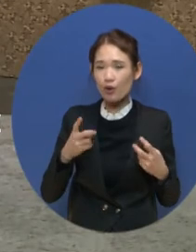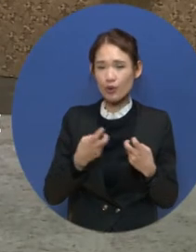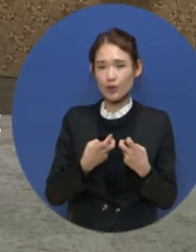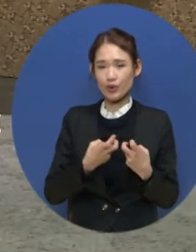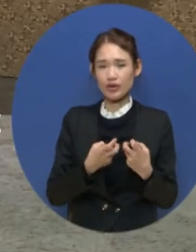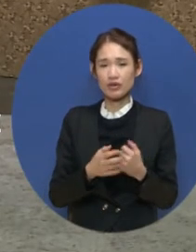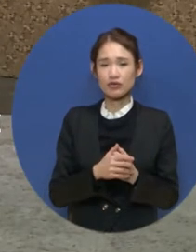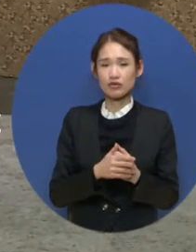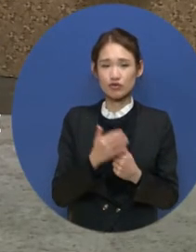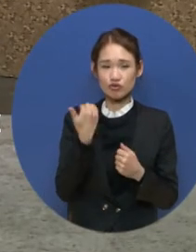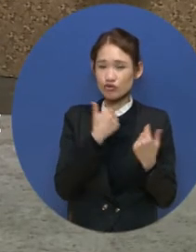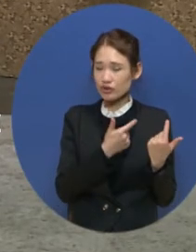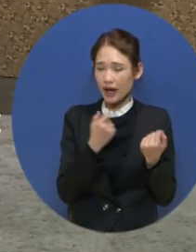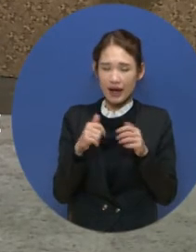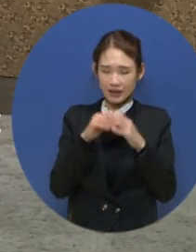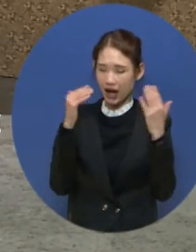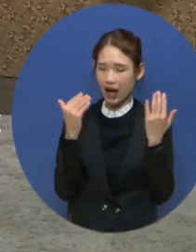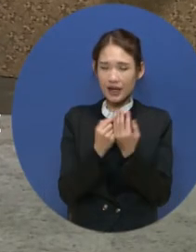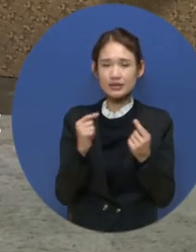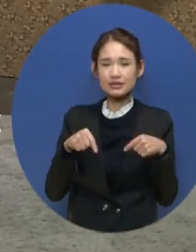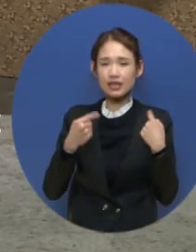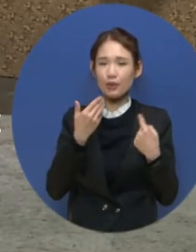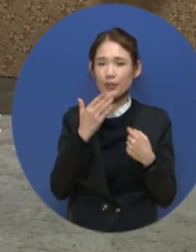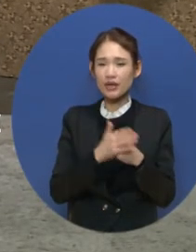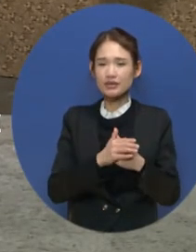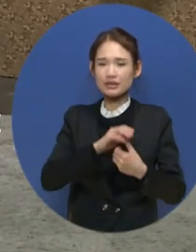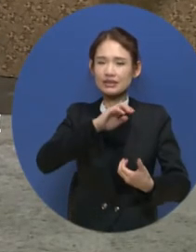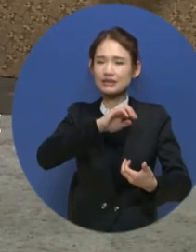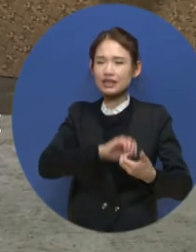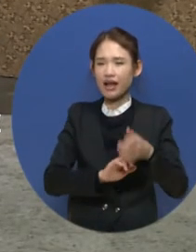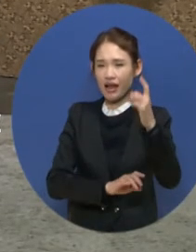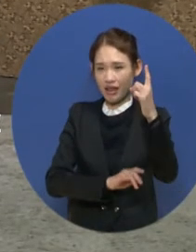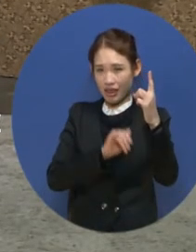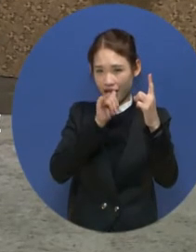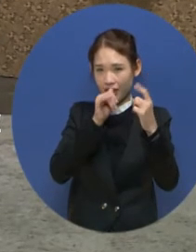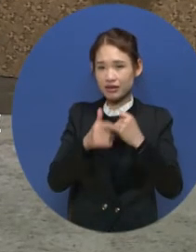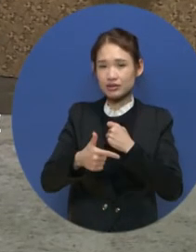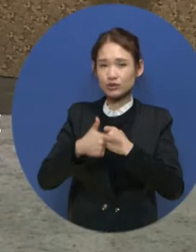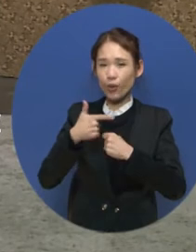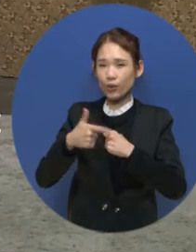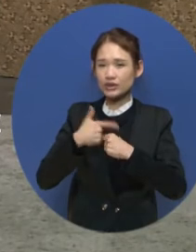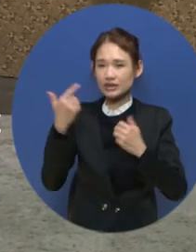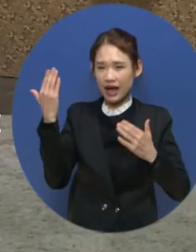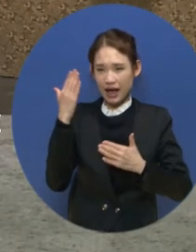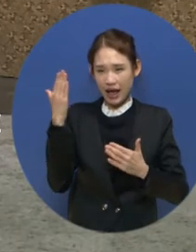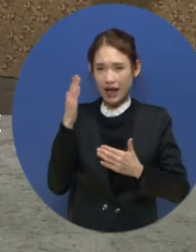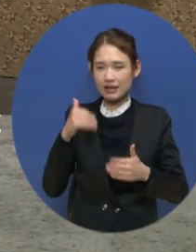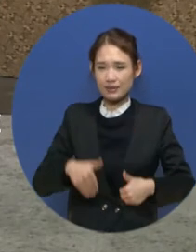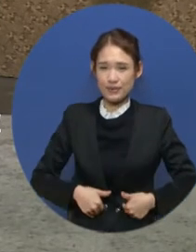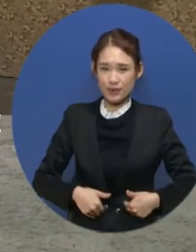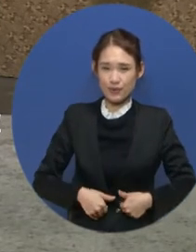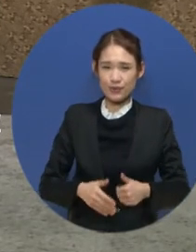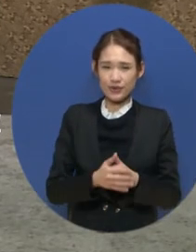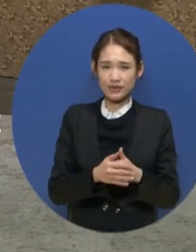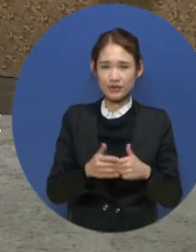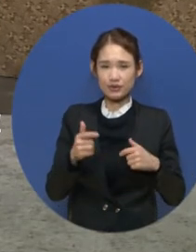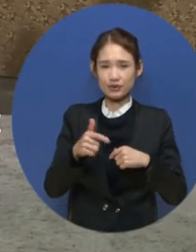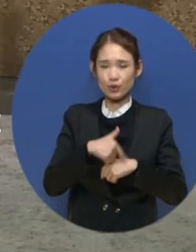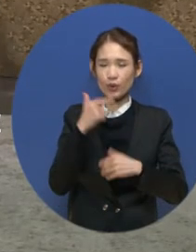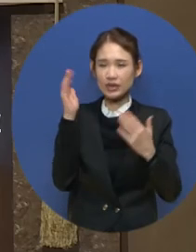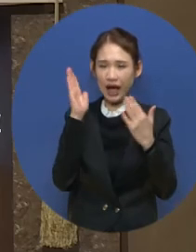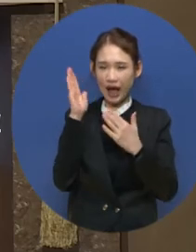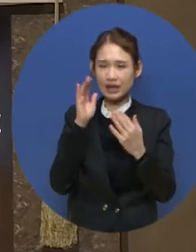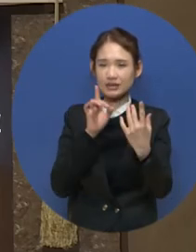너 내 누구나 참여할 수 있는데요 약간 제안이 하나 있습니다 초등학생 이어야 됩니다 초등학생이 된 되네요 저희가